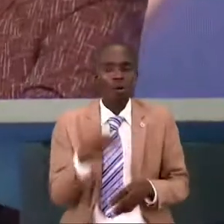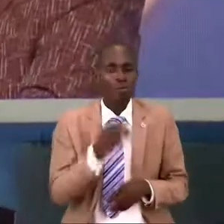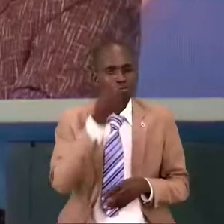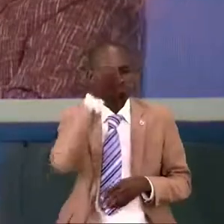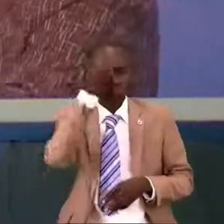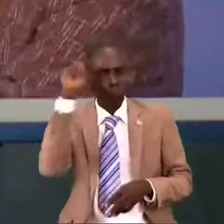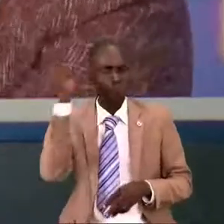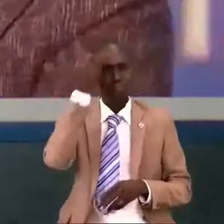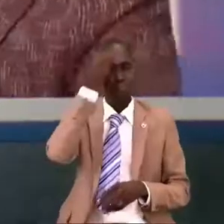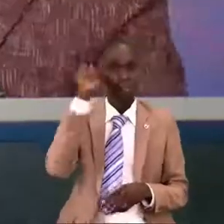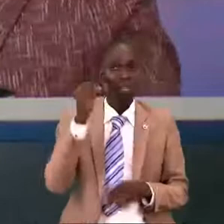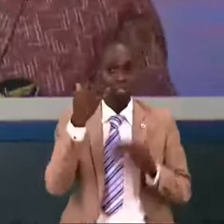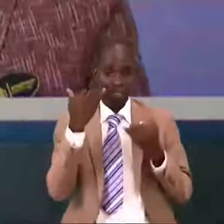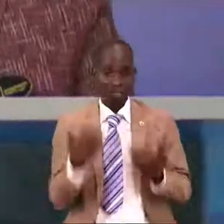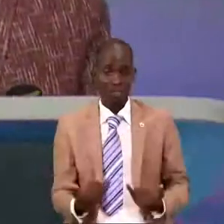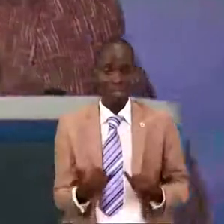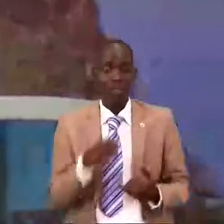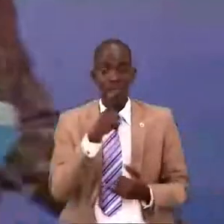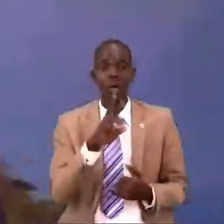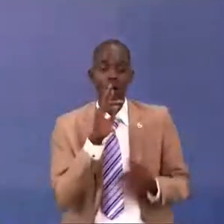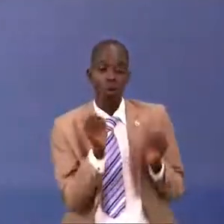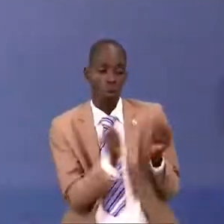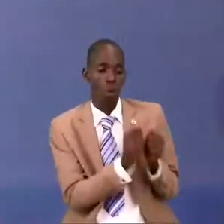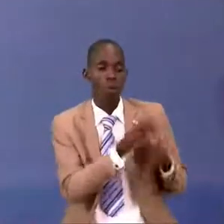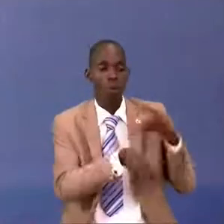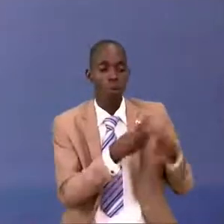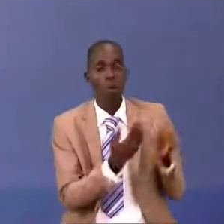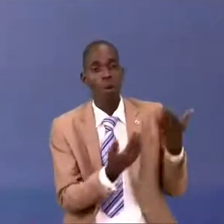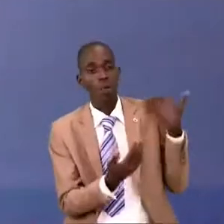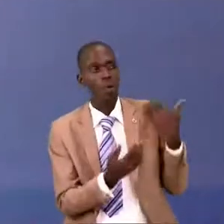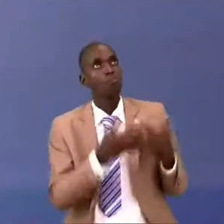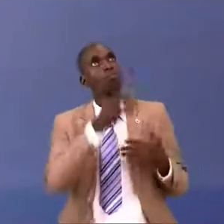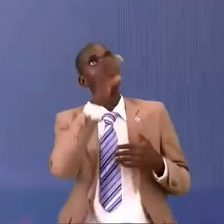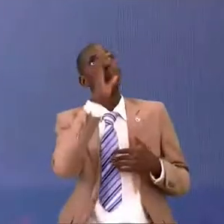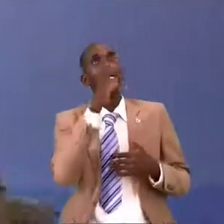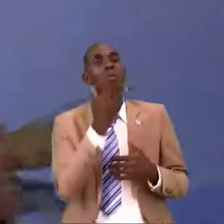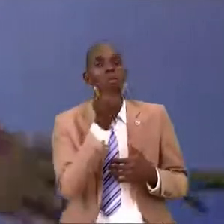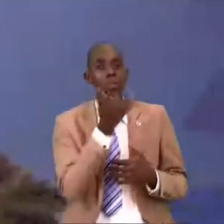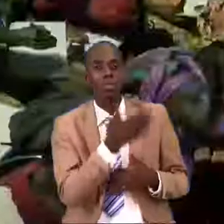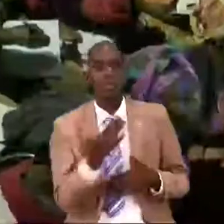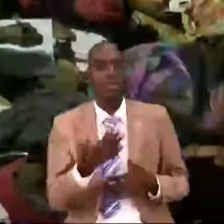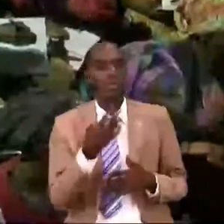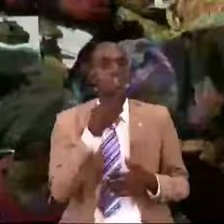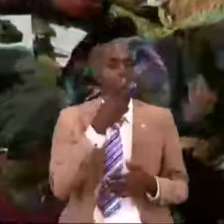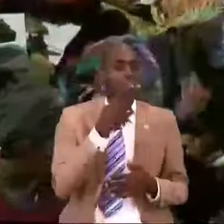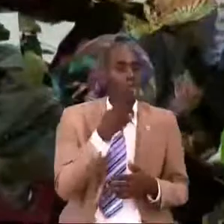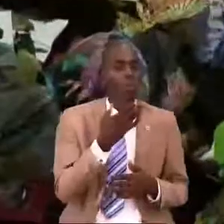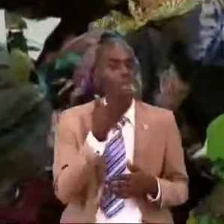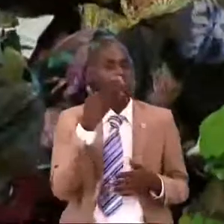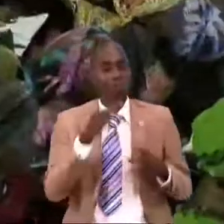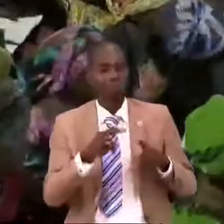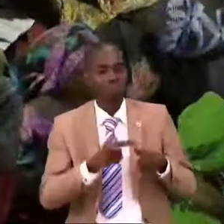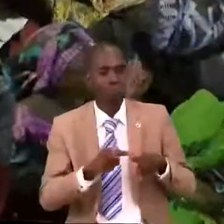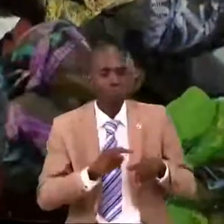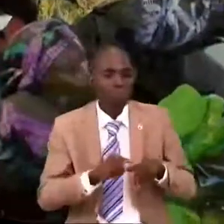qu'ils buvaient. Vous fumiez ce qu'ils fumaient. Vous dites ce qu'ils disaient. Et vous dansez leur danse également.